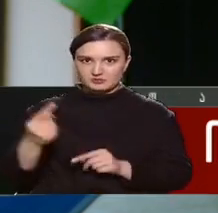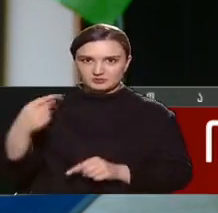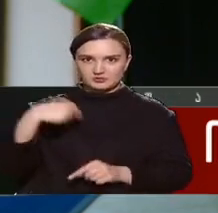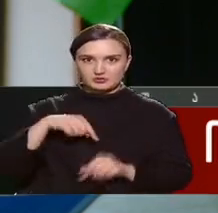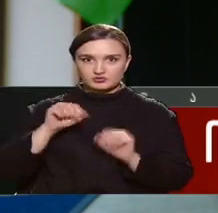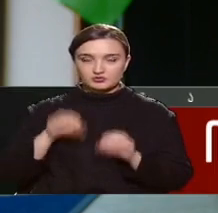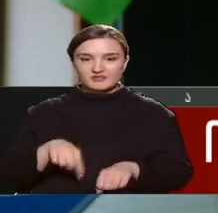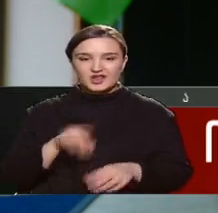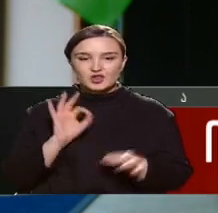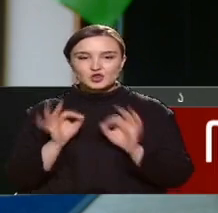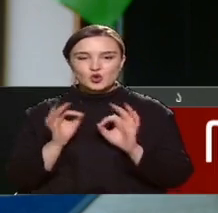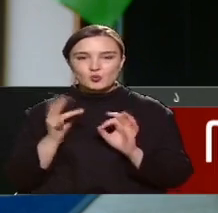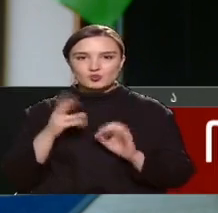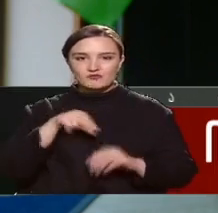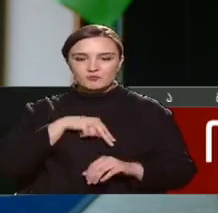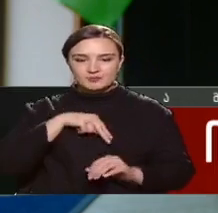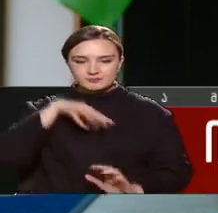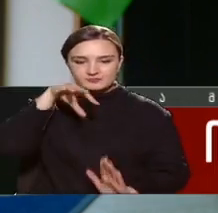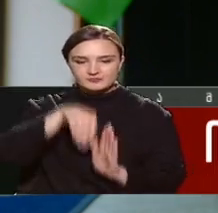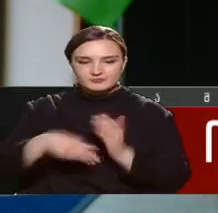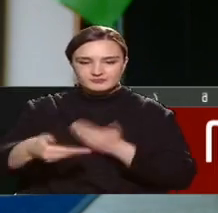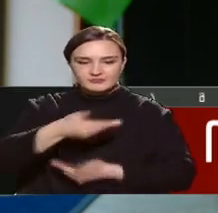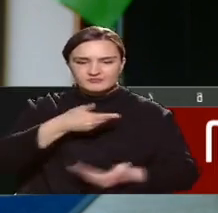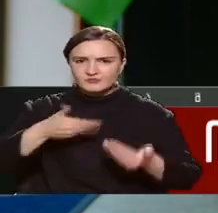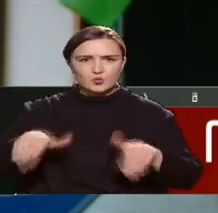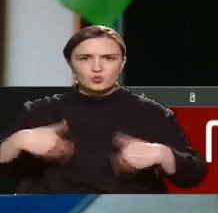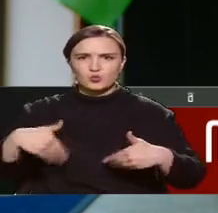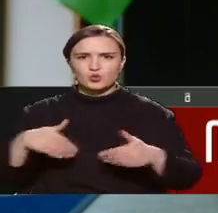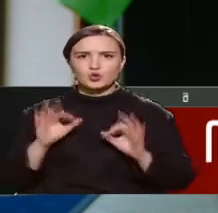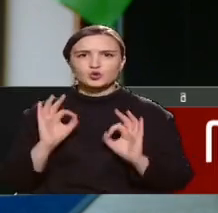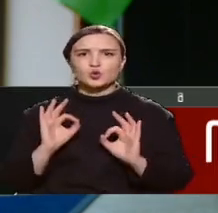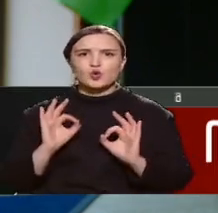și are mi dis normal, ori jansa discuția, da,